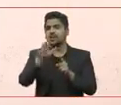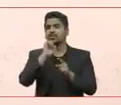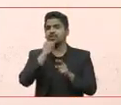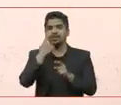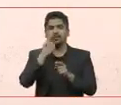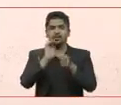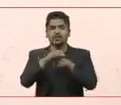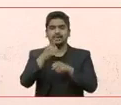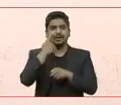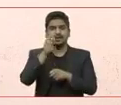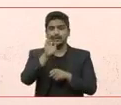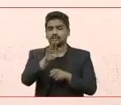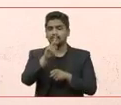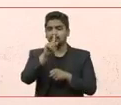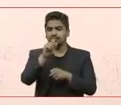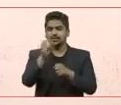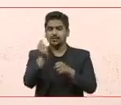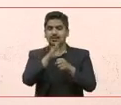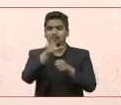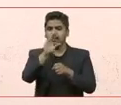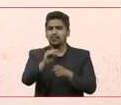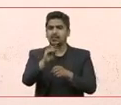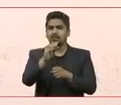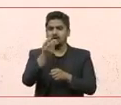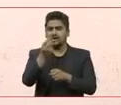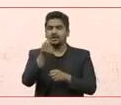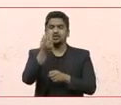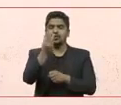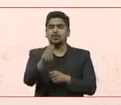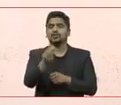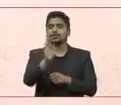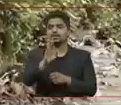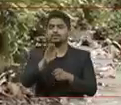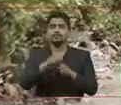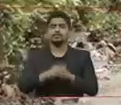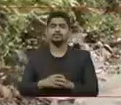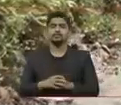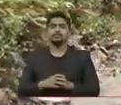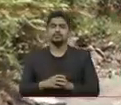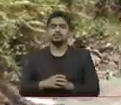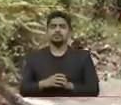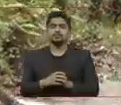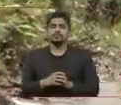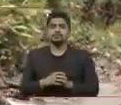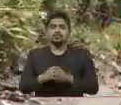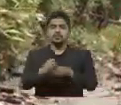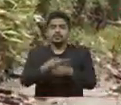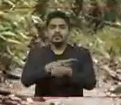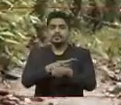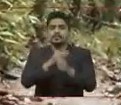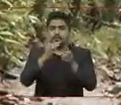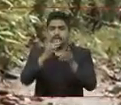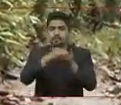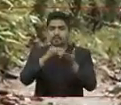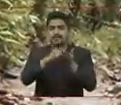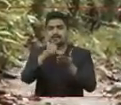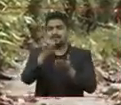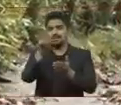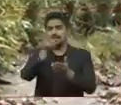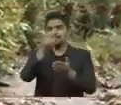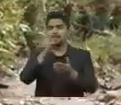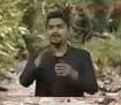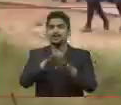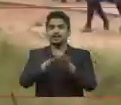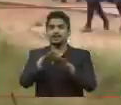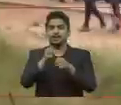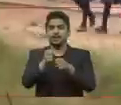छ र 10 भन्दा कममा चाहिँ अलि कम छ कम्पेरिजन। सङ्क्रमित मध्ये 60% बालबालिकामा